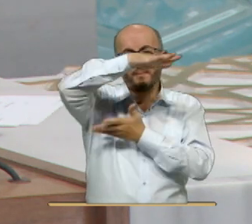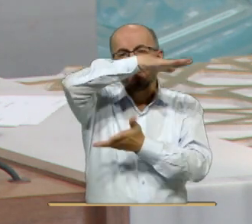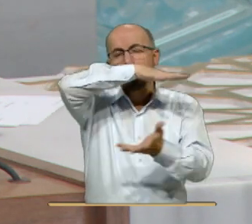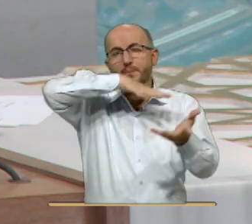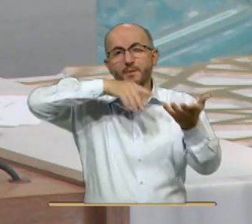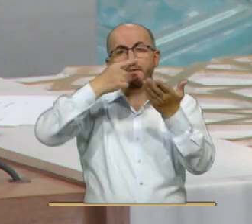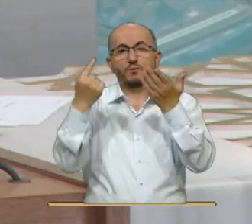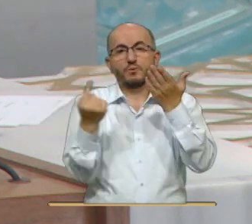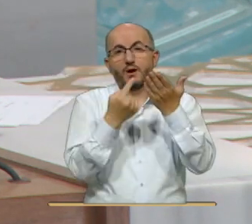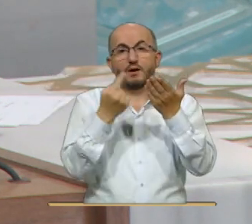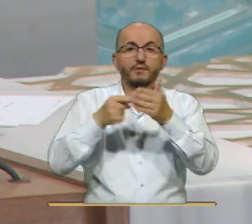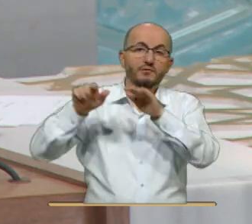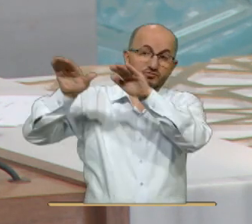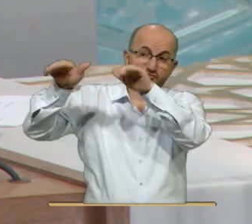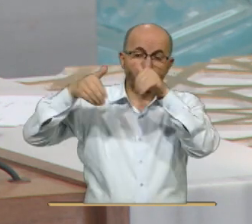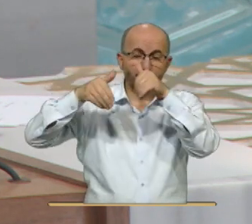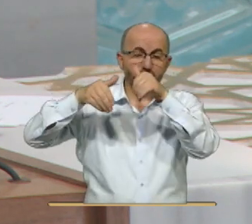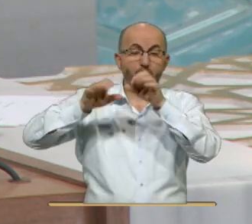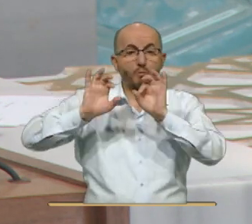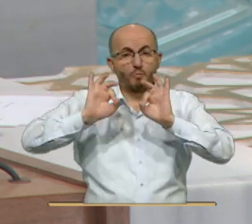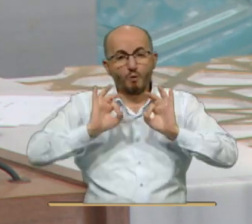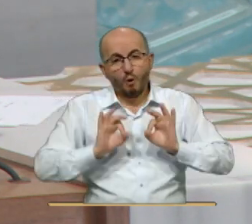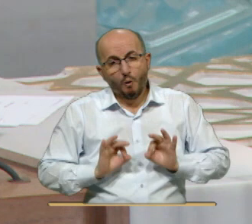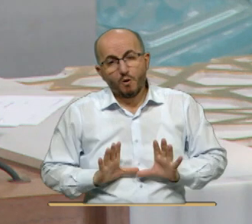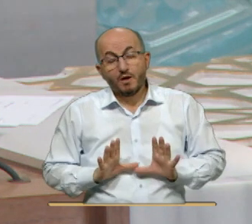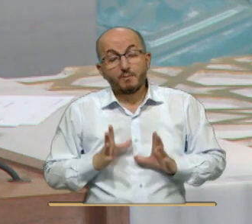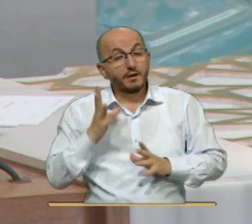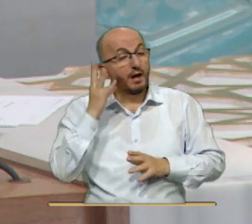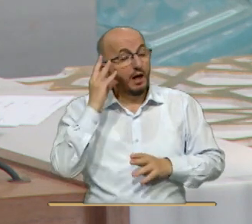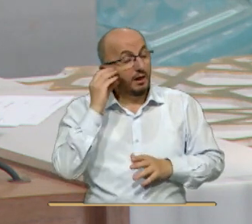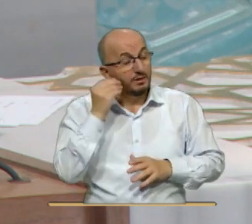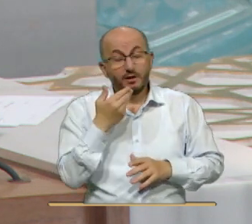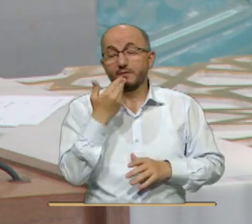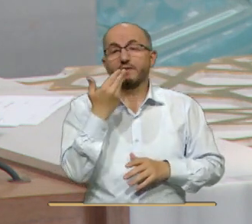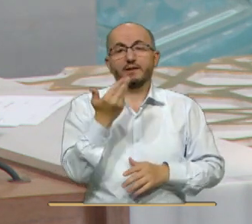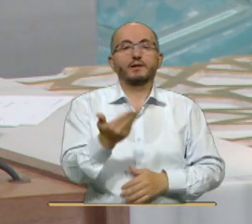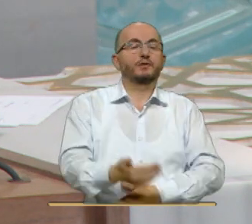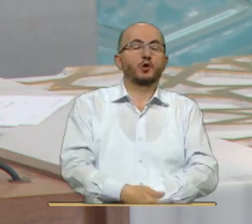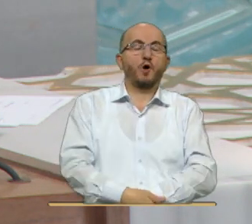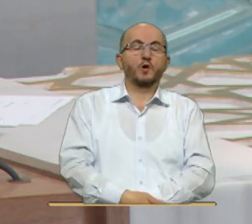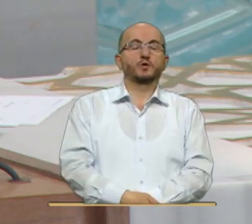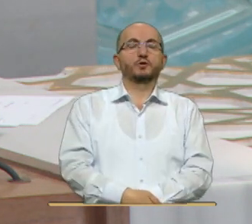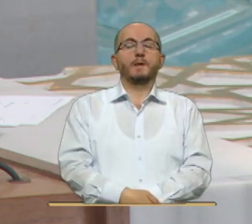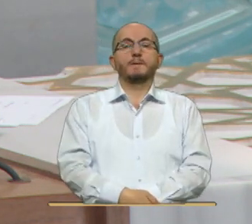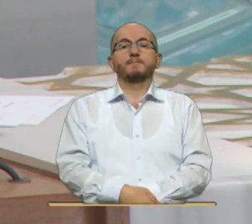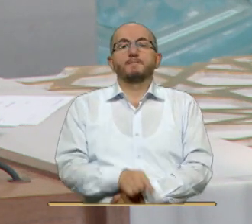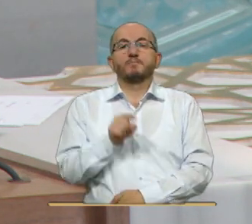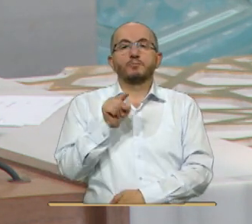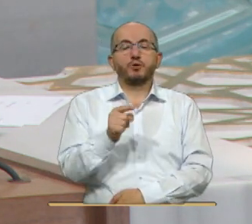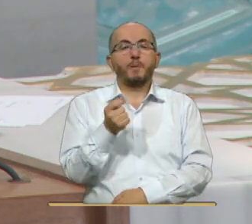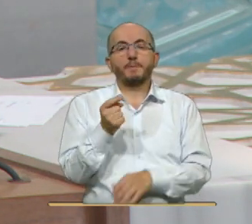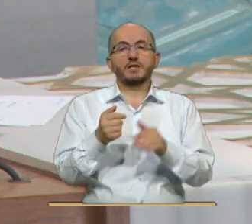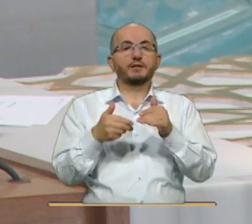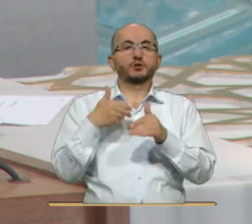Kur'an'ın çağrısı da böyle bir anlam ifade ediyor. Bunun biraz